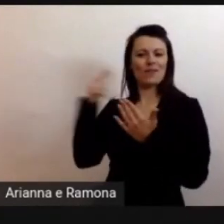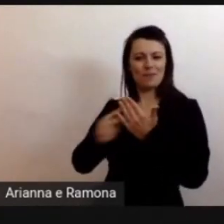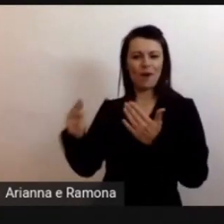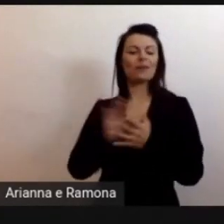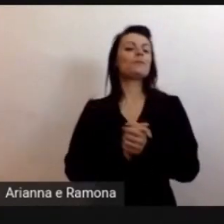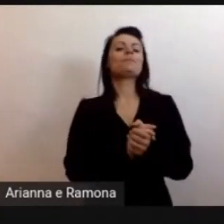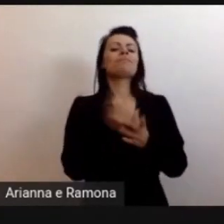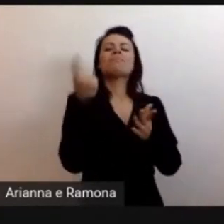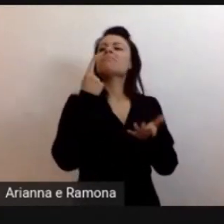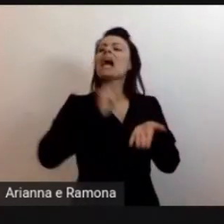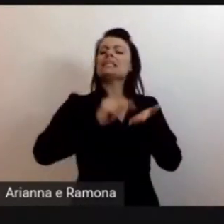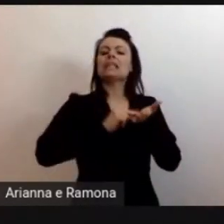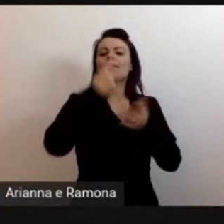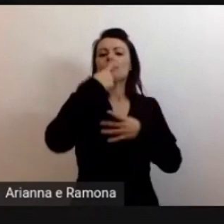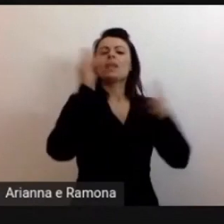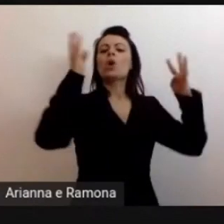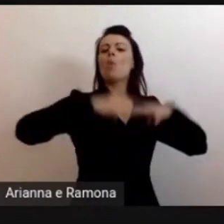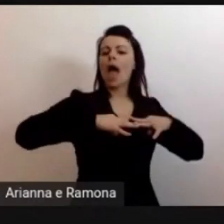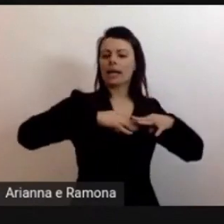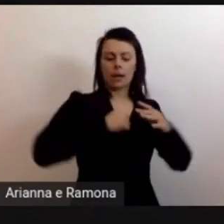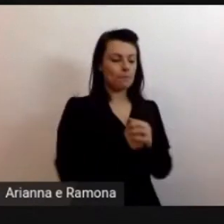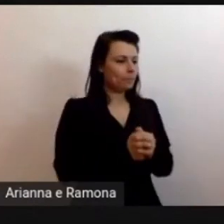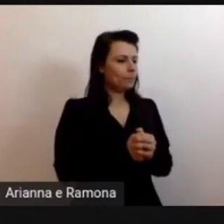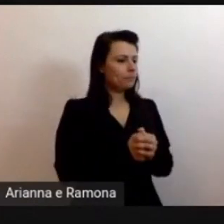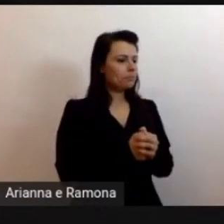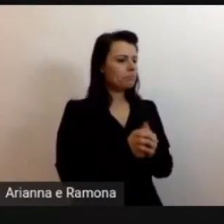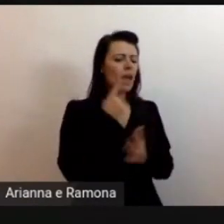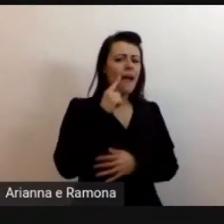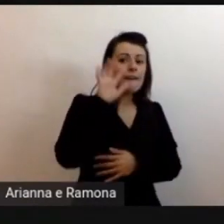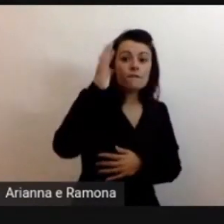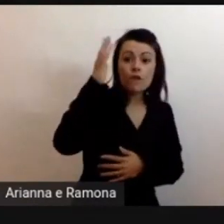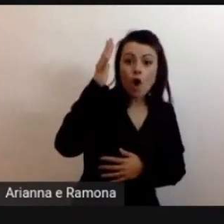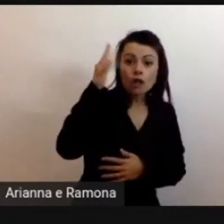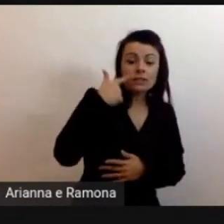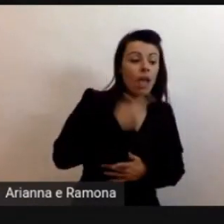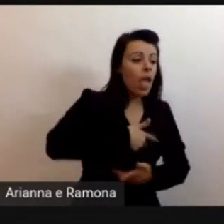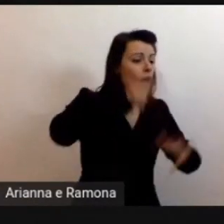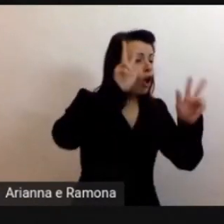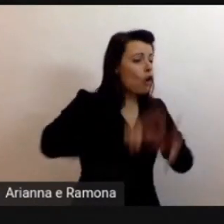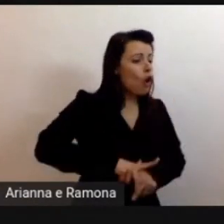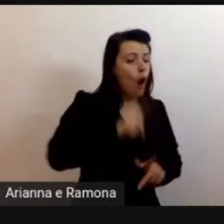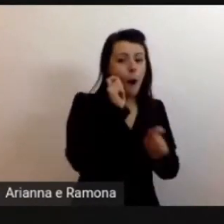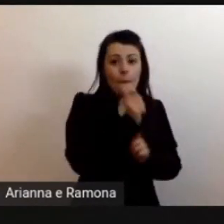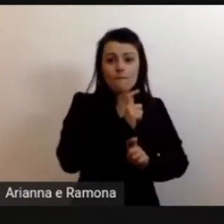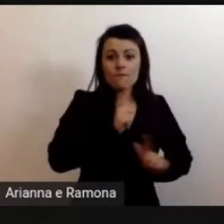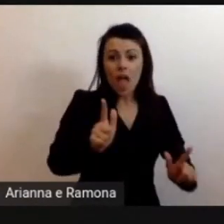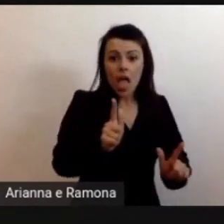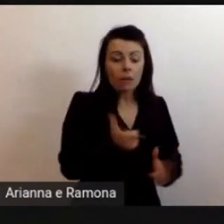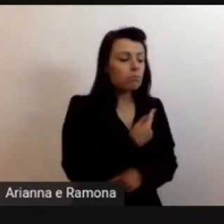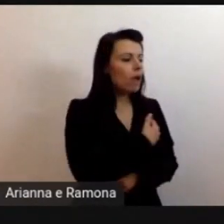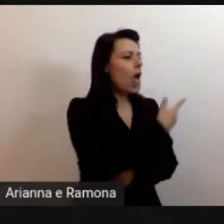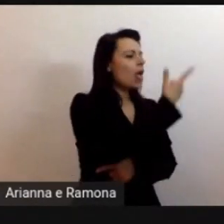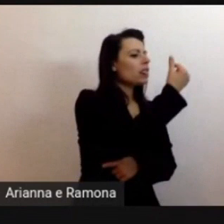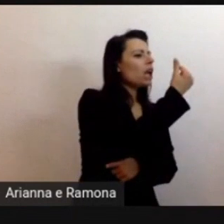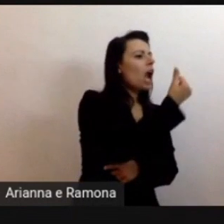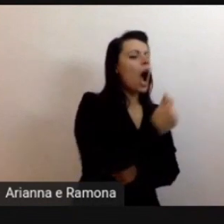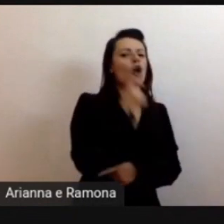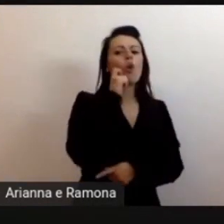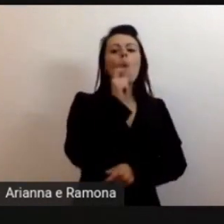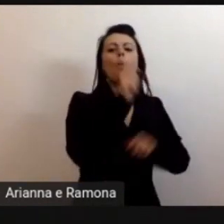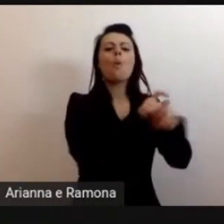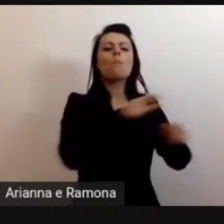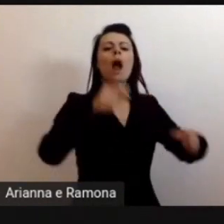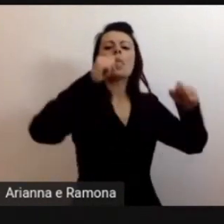scrivi della tua e basse ma forse la conferma più clamorosa delle di pubblicazioni tra denaro e essere dell'uomo